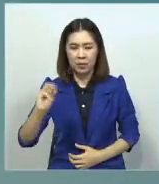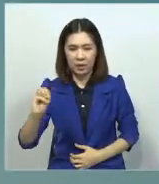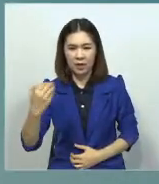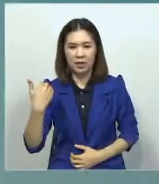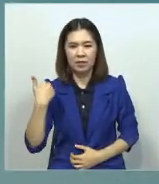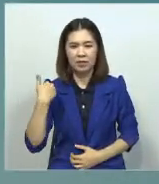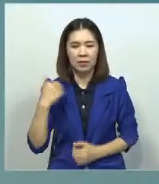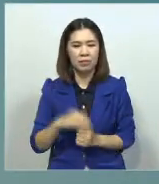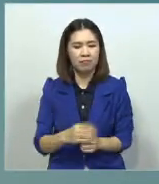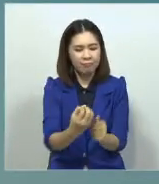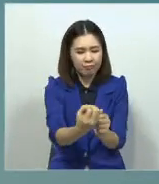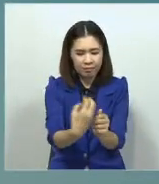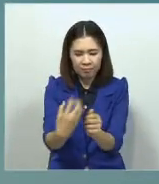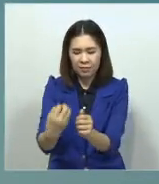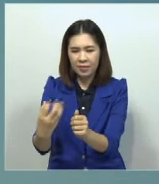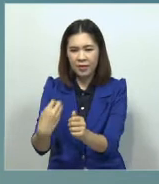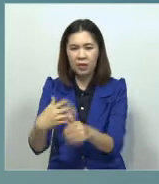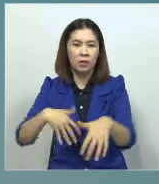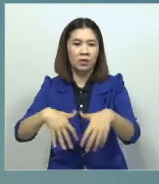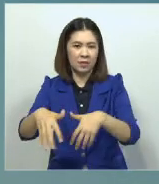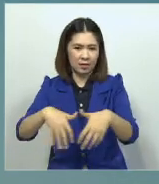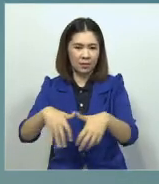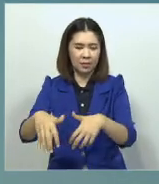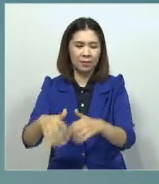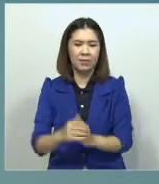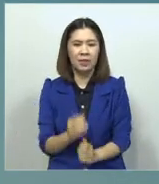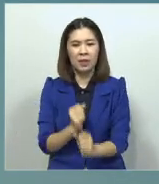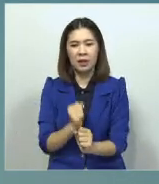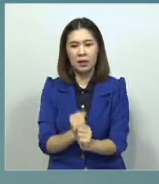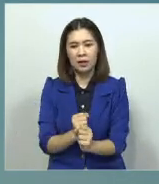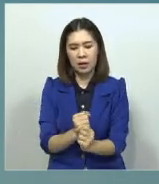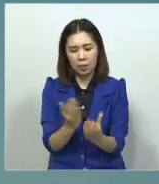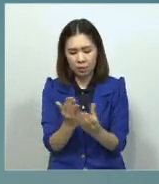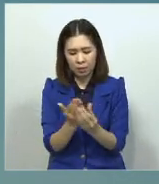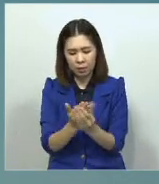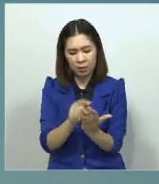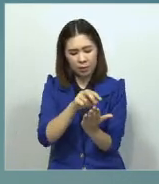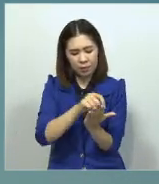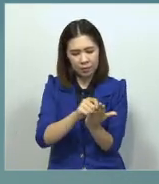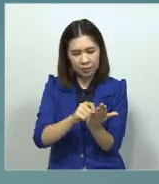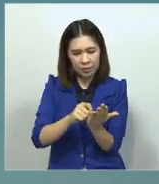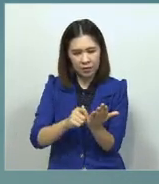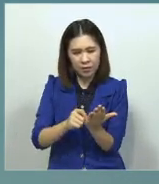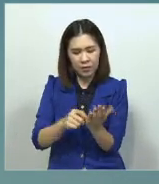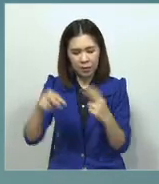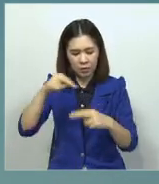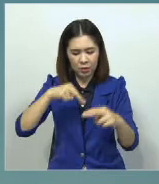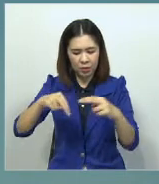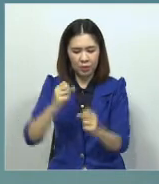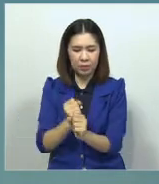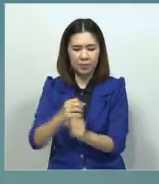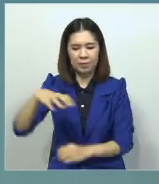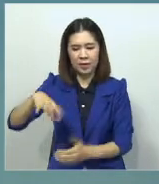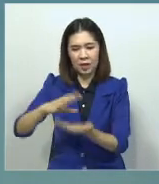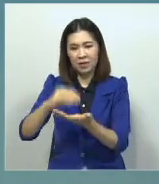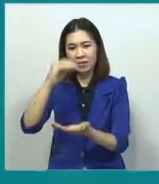คมรับฟังความคิดเห็นจากชาวบ้านในพื้นที่และการจัดทำรายงานศึกษาผลกระทบสิ่งแวดล้อมจากสถาบันการศึกษา